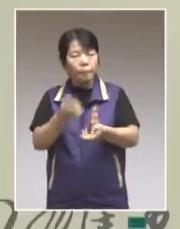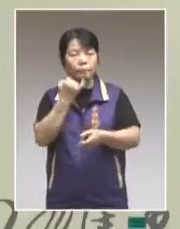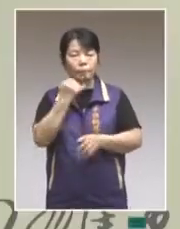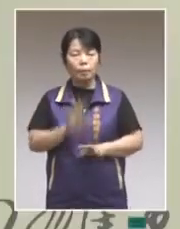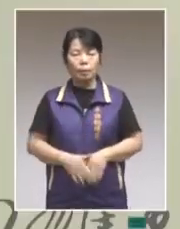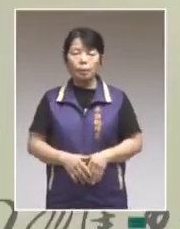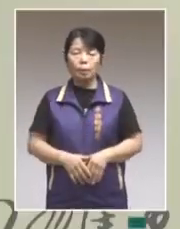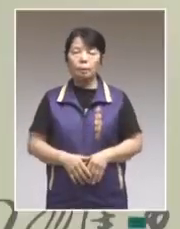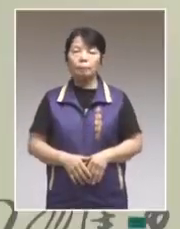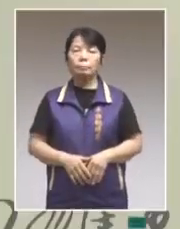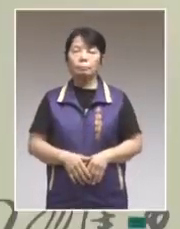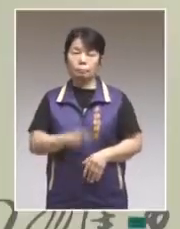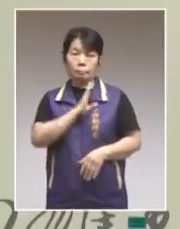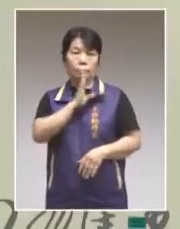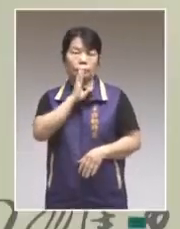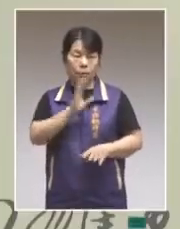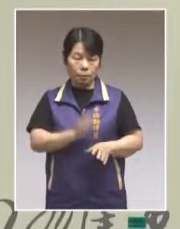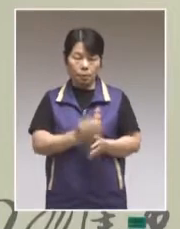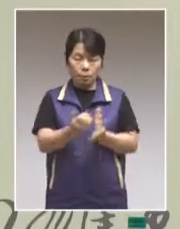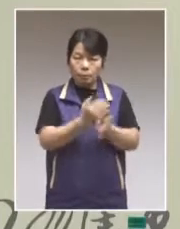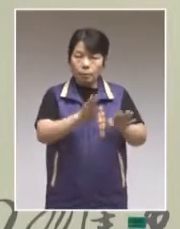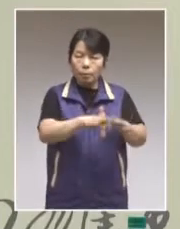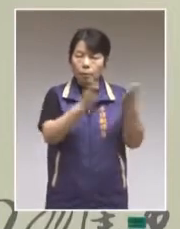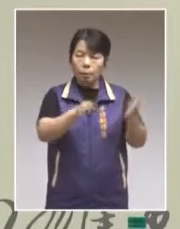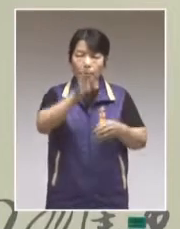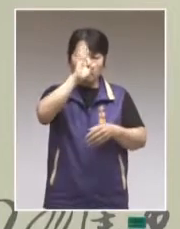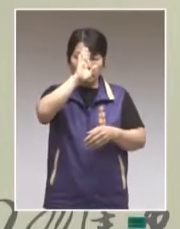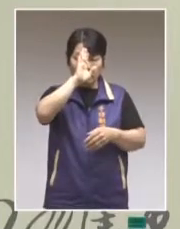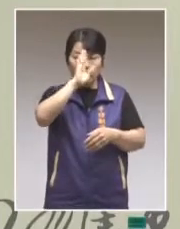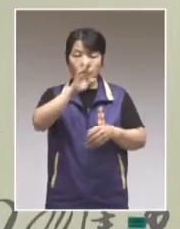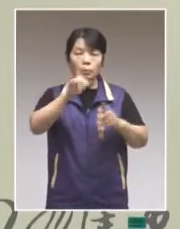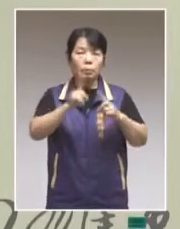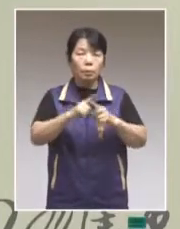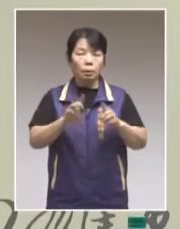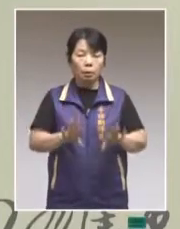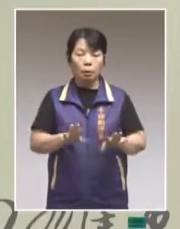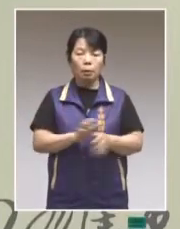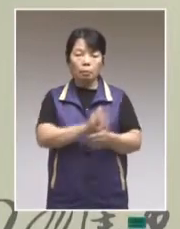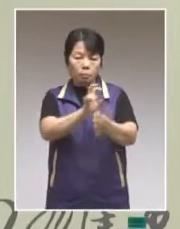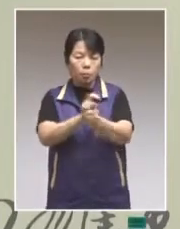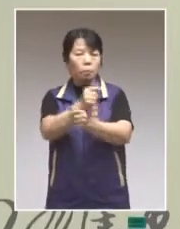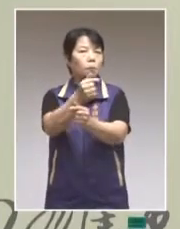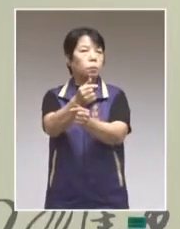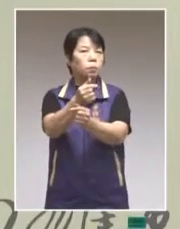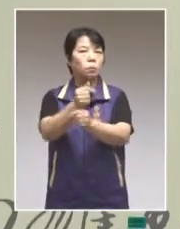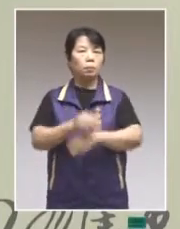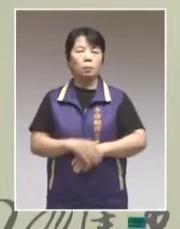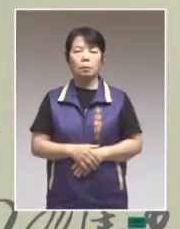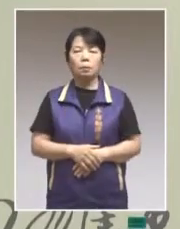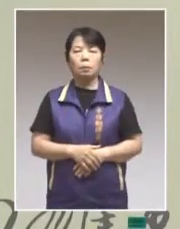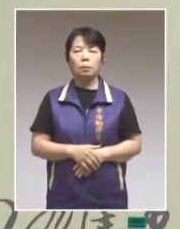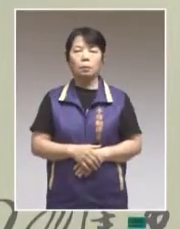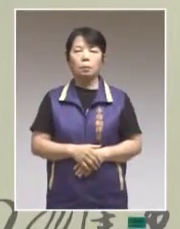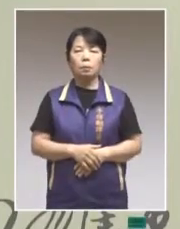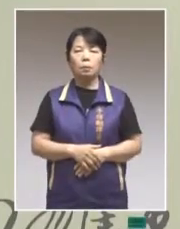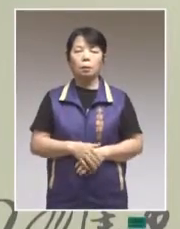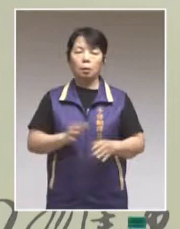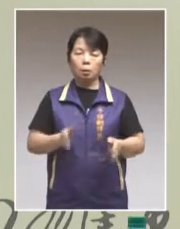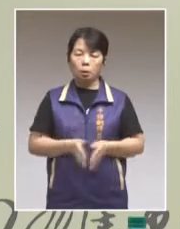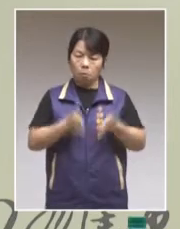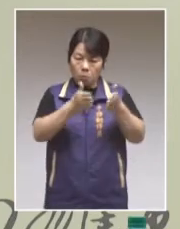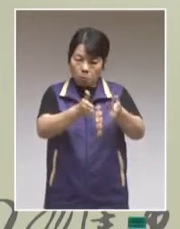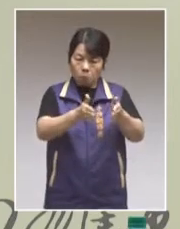样自然而然在一开始你就可以把你的病人有受到最好的照顾，那有你的属于你的医